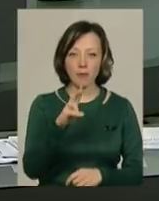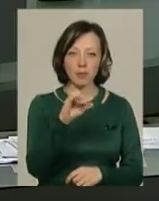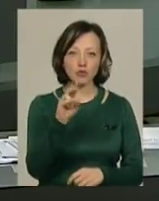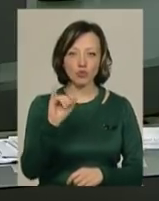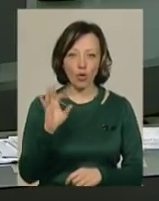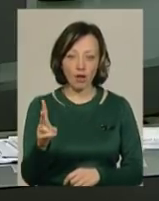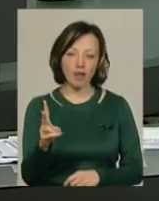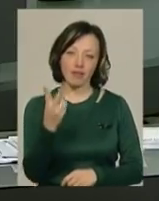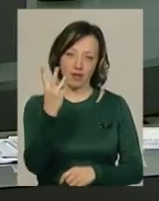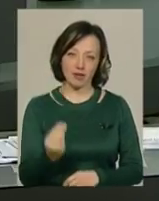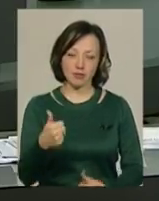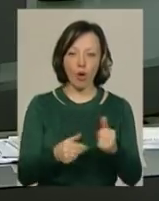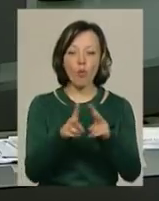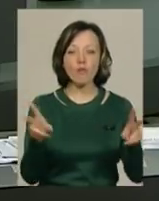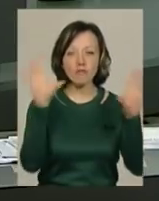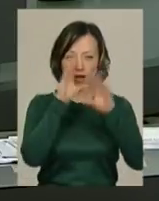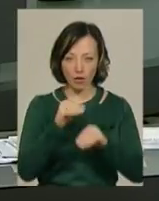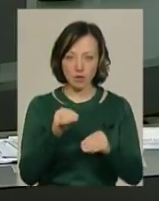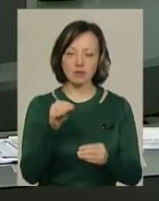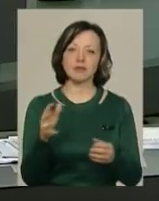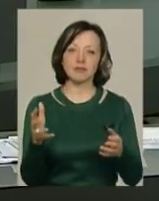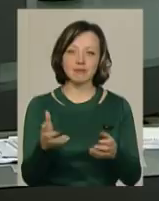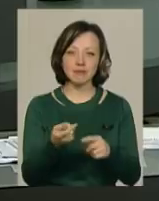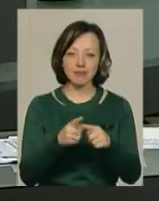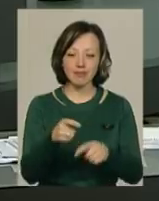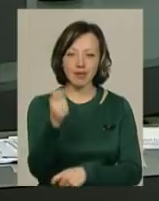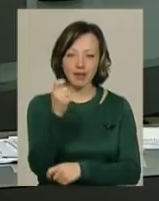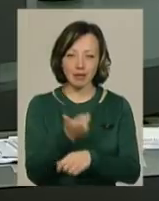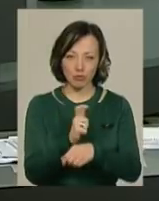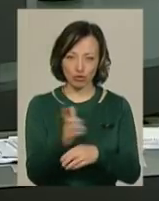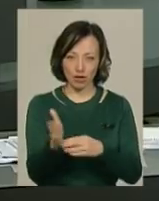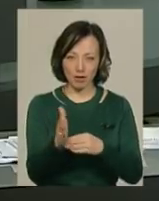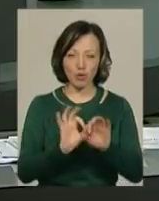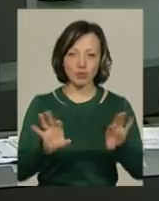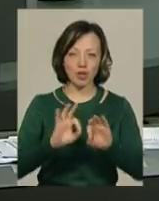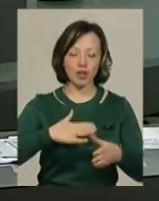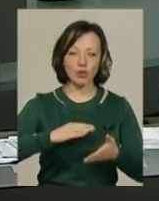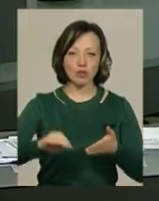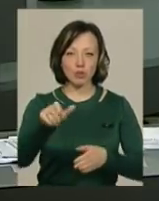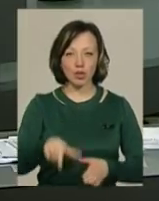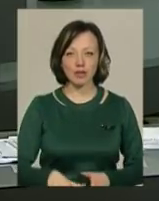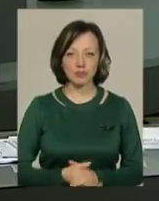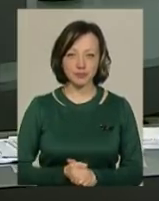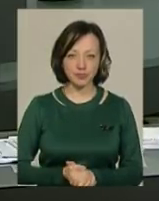впродовж двох днів змагань. Кому вдалося впіймати на мормишку найбільше риби, розповідає Світлана Поробок.